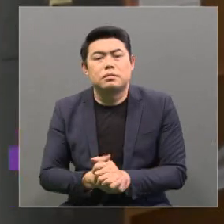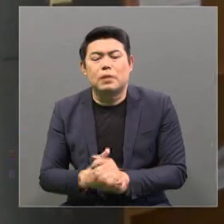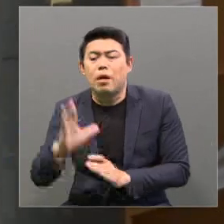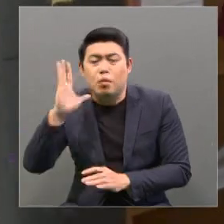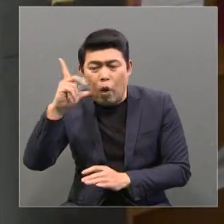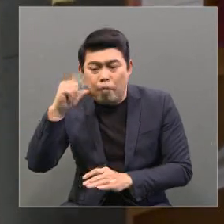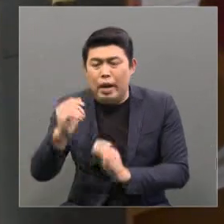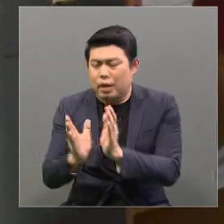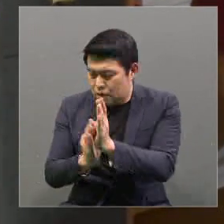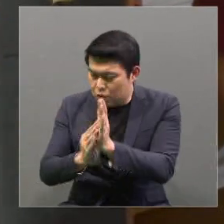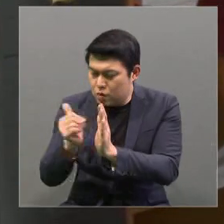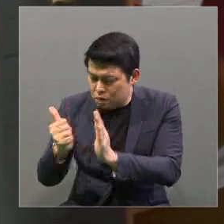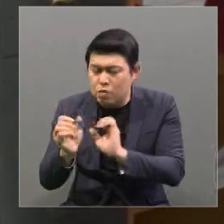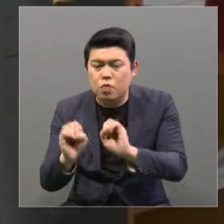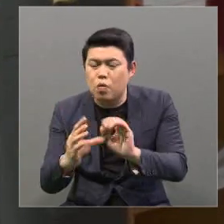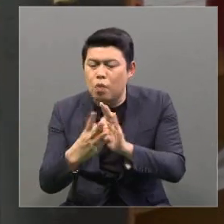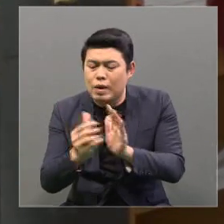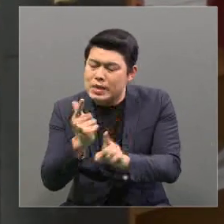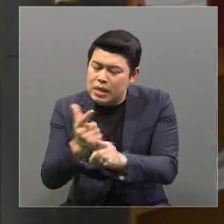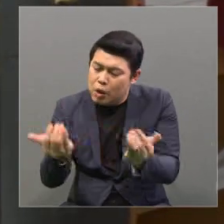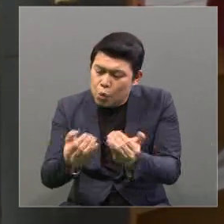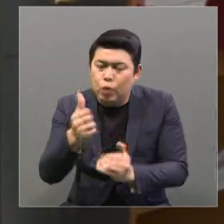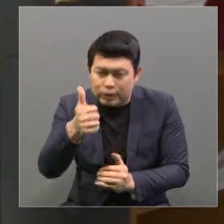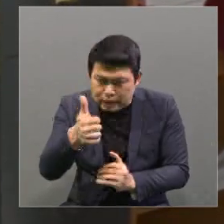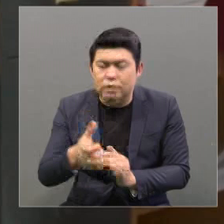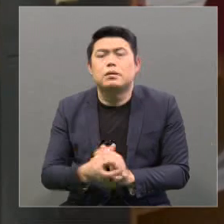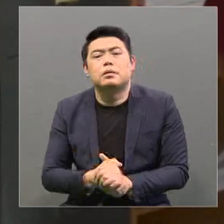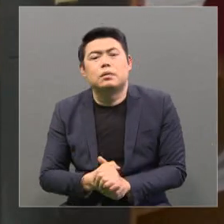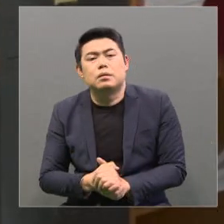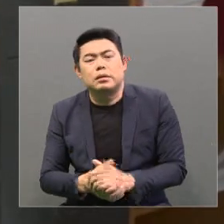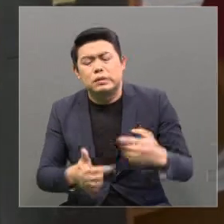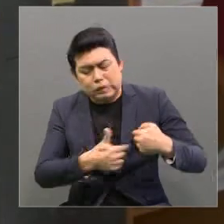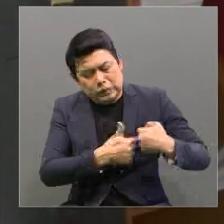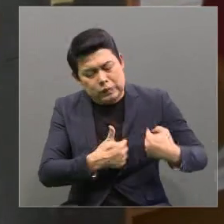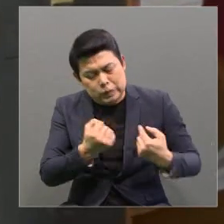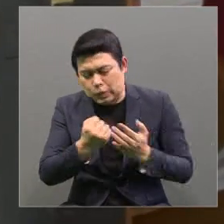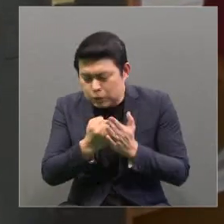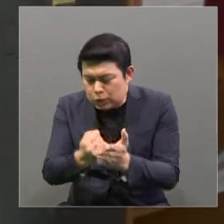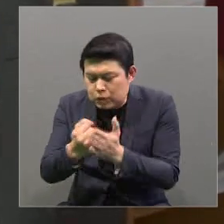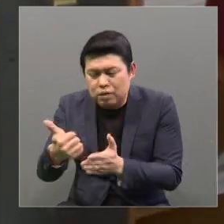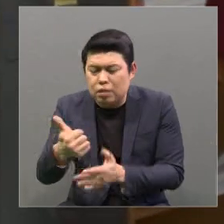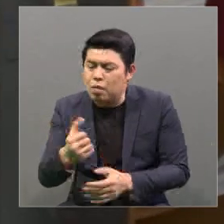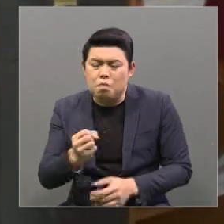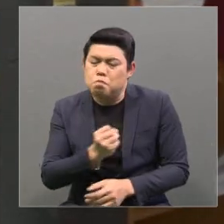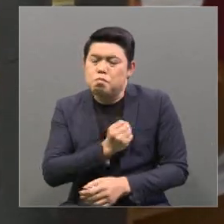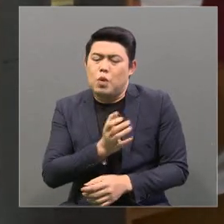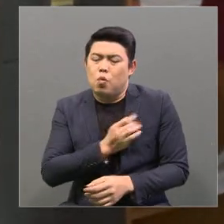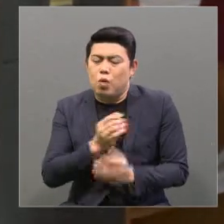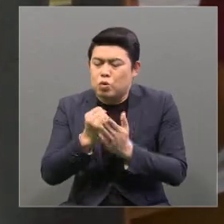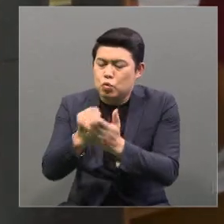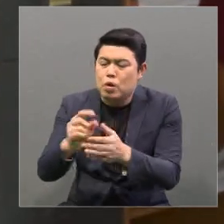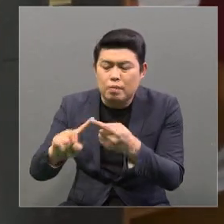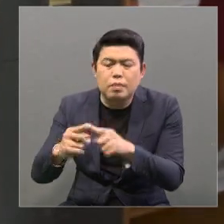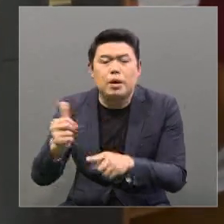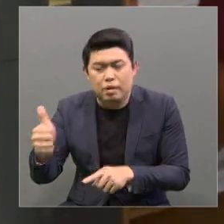มพ่อแม่เขานะครับที่เลี้ยงลูกได้ดีมากเป็นคนที่เสียสละไม่กลัว ลงไปช่วยเพื่